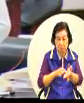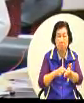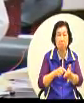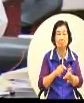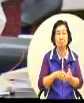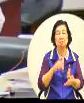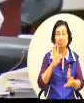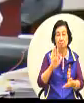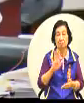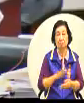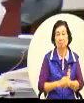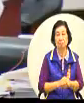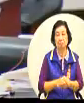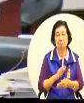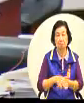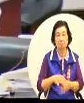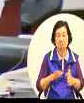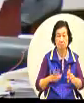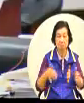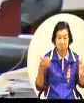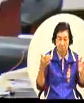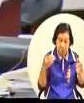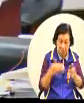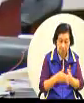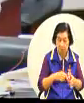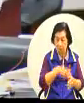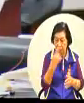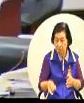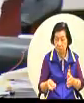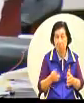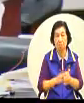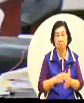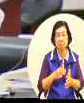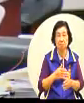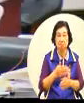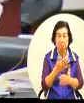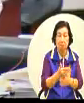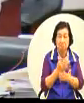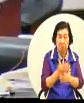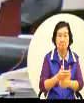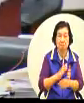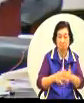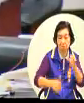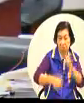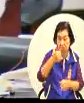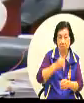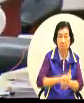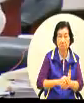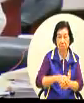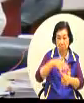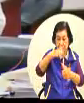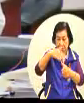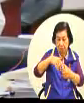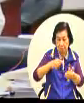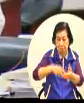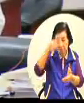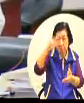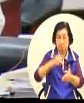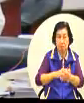到了马英九，马英九在召开第一次全国治水会议的时候，